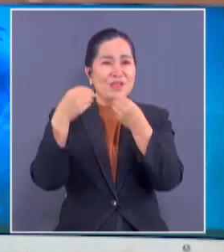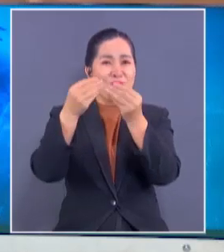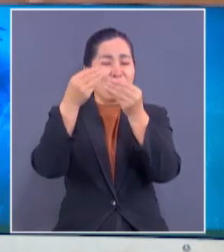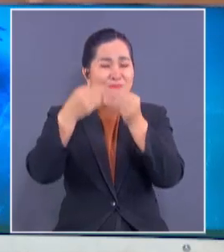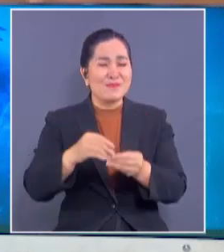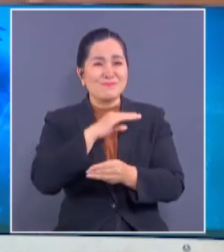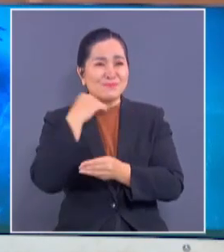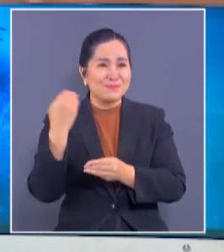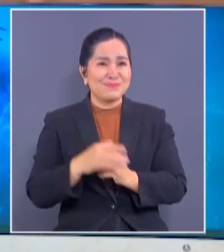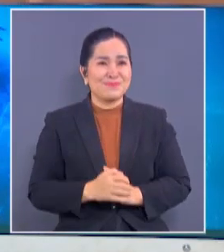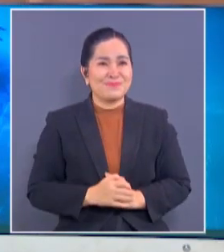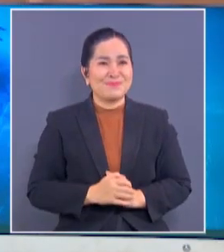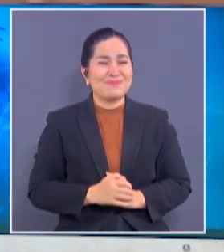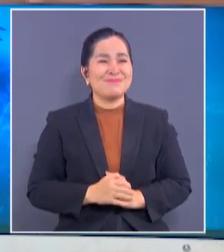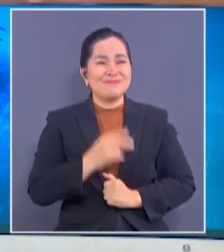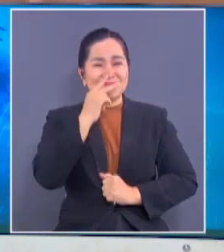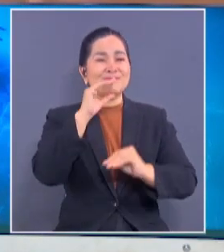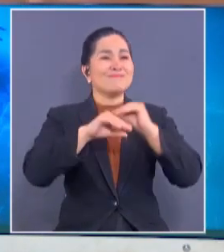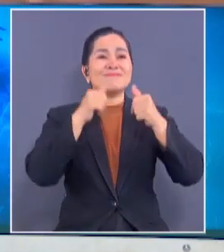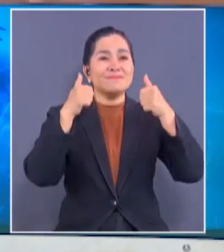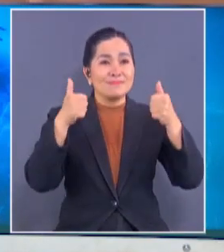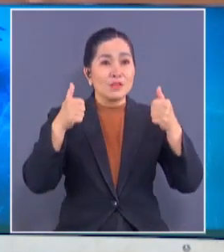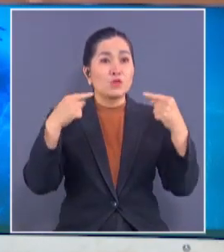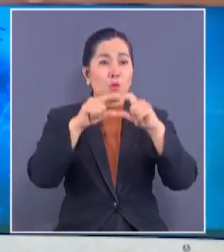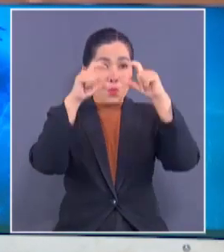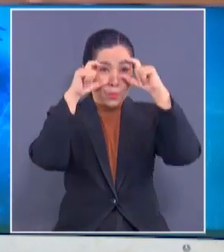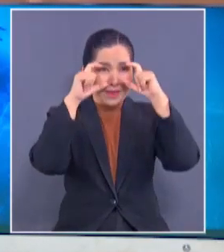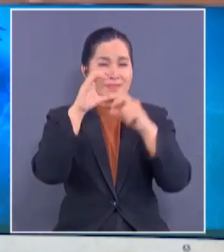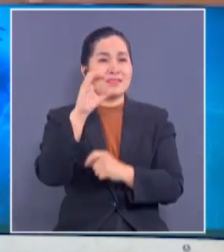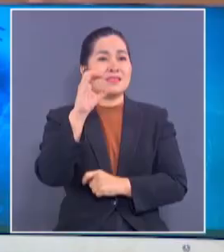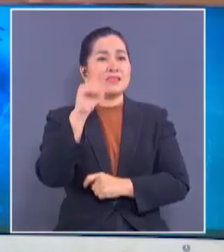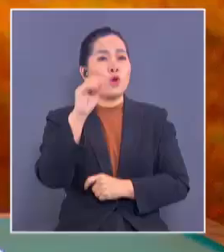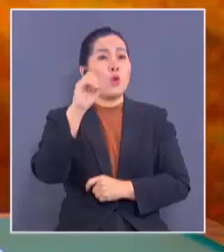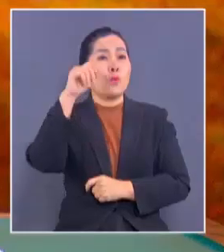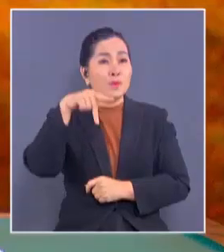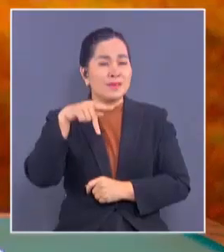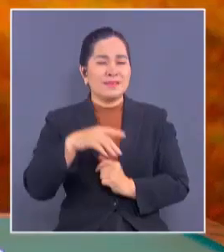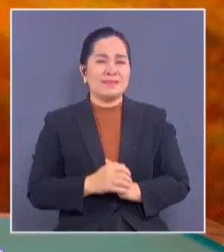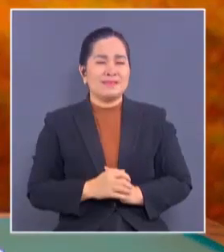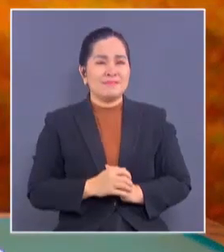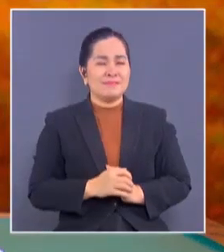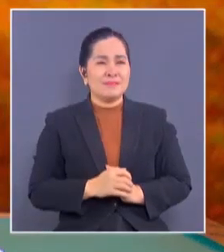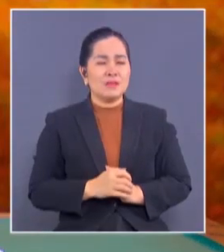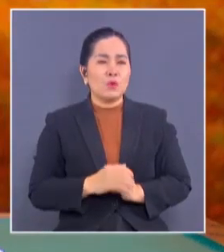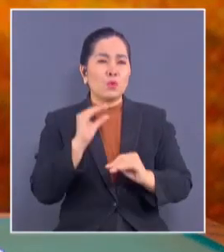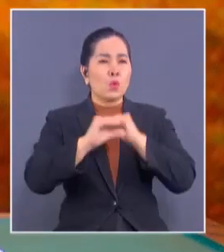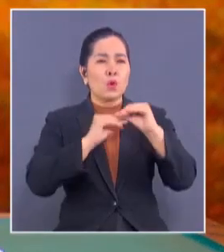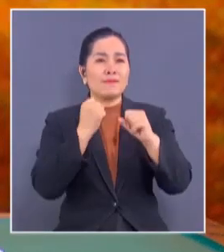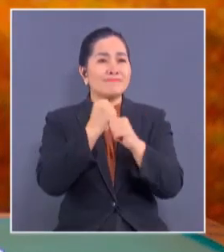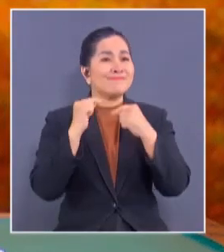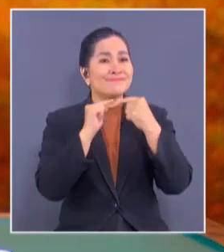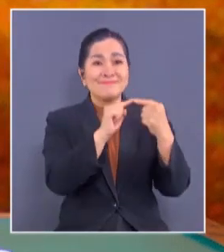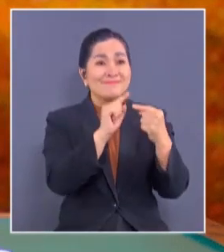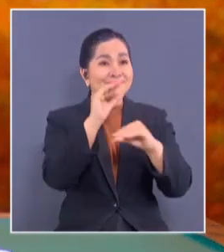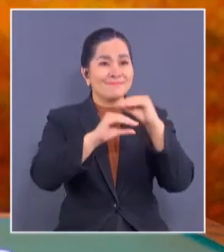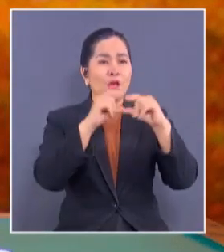เอ้าคุณผู้ชมครับขยับมาดูอีกหนึ่งโครงการดีๆจากแว่นท็อปเจริญครับคุณผู้ชมครับแว่นท็อปเจริญเดินหน้าสานต่อโครงการครับเป็นโคร